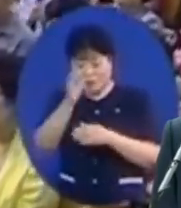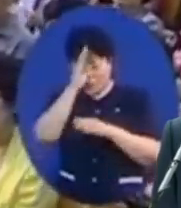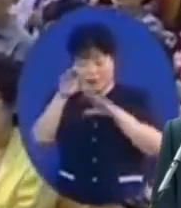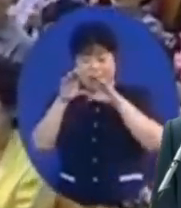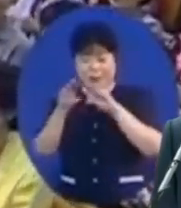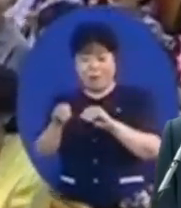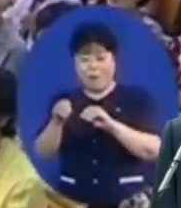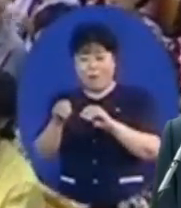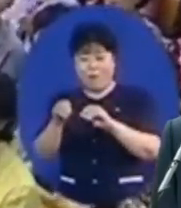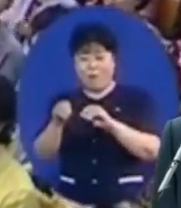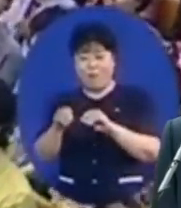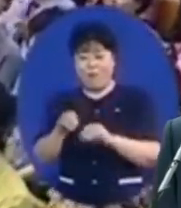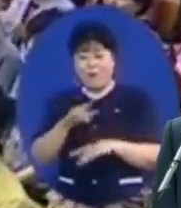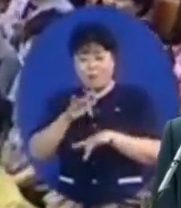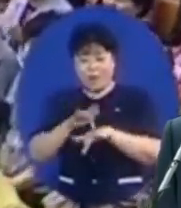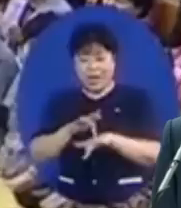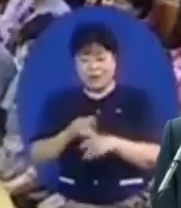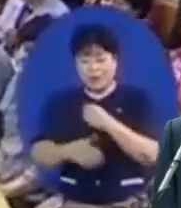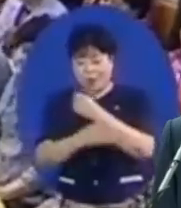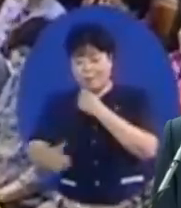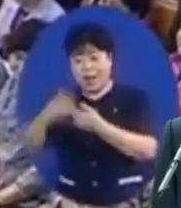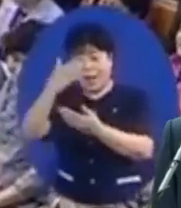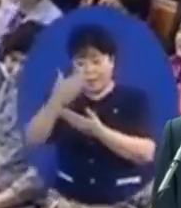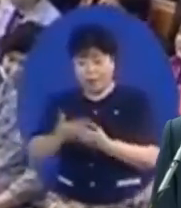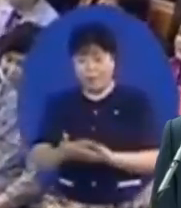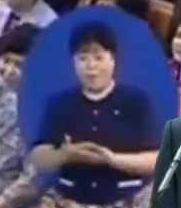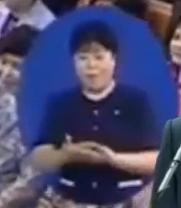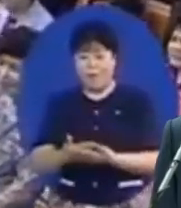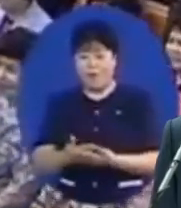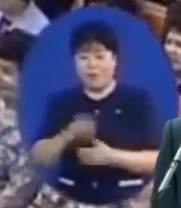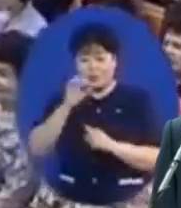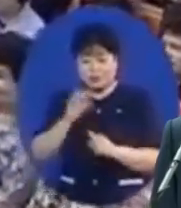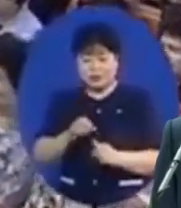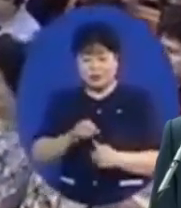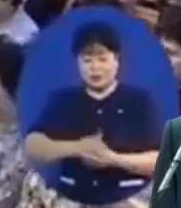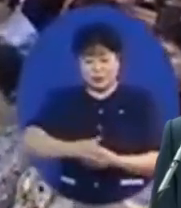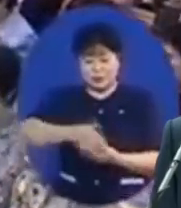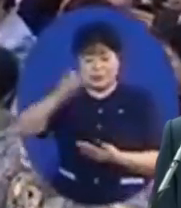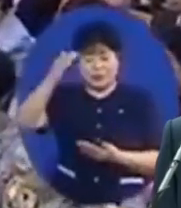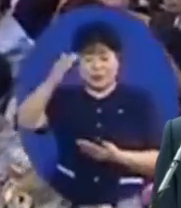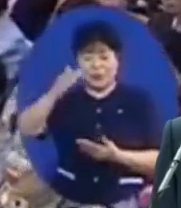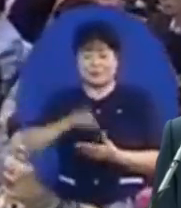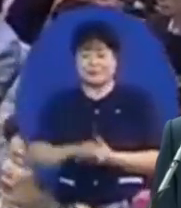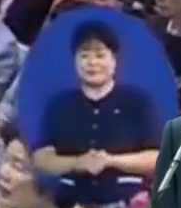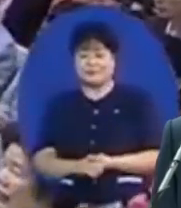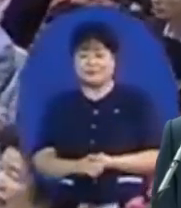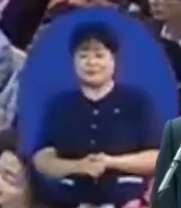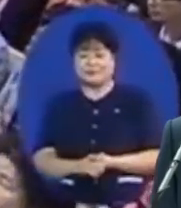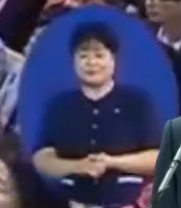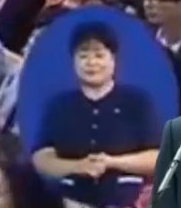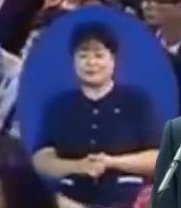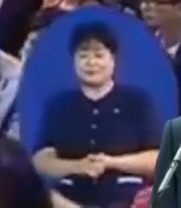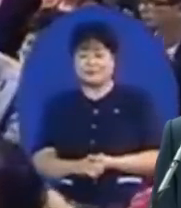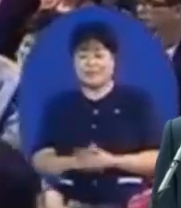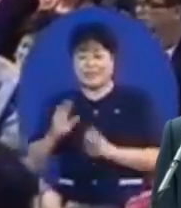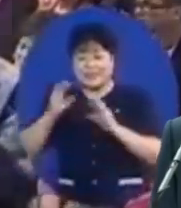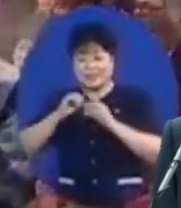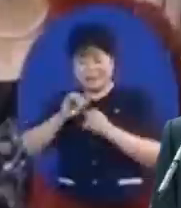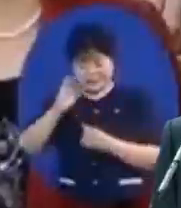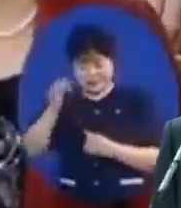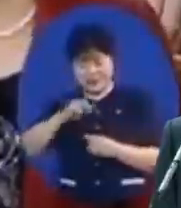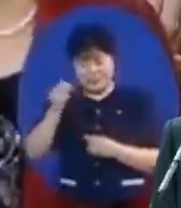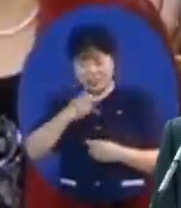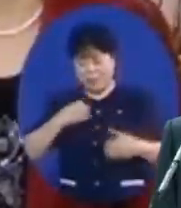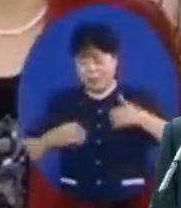병났고 마귀에서 해방받고 저주를 쫓아버리고 천국 백성